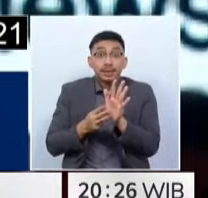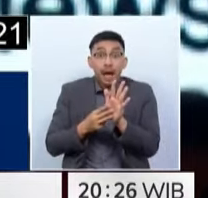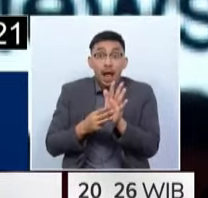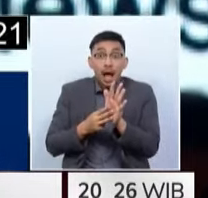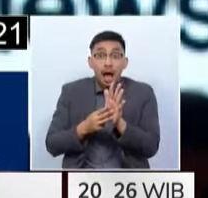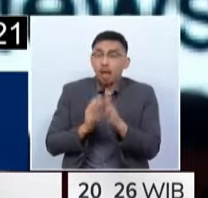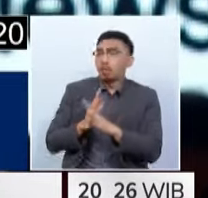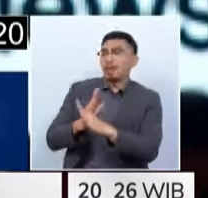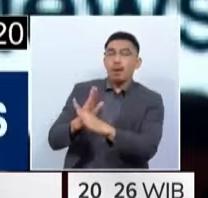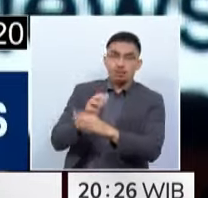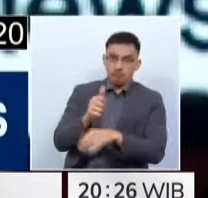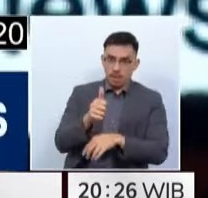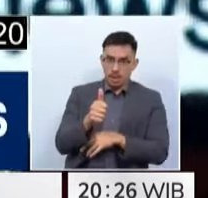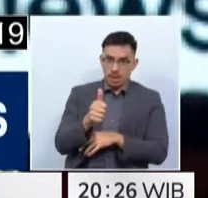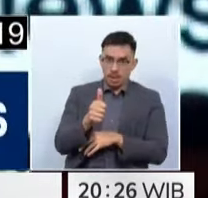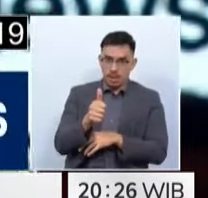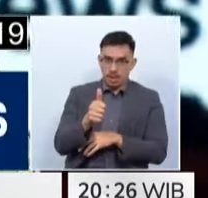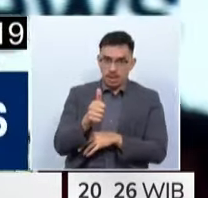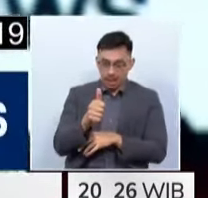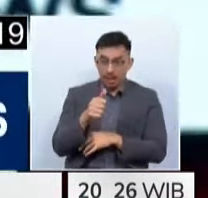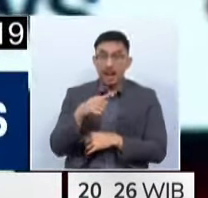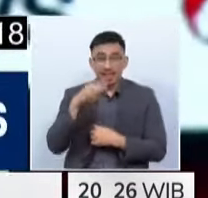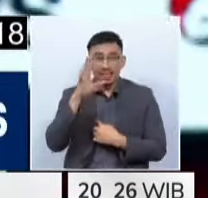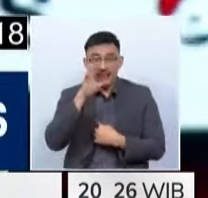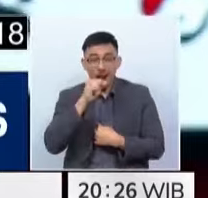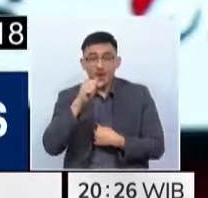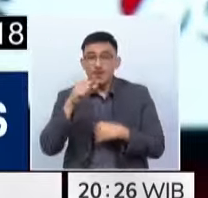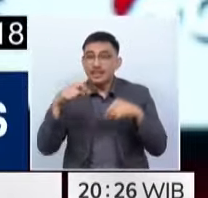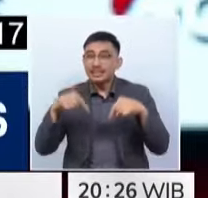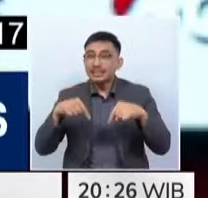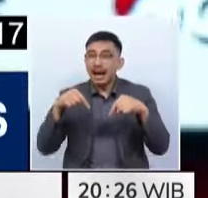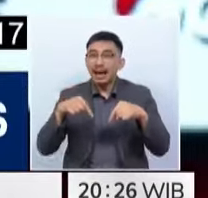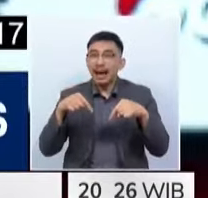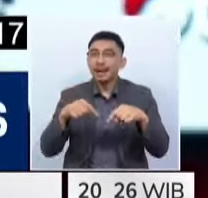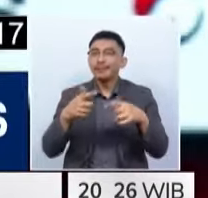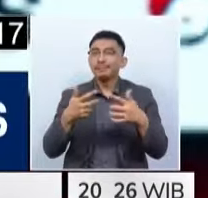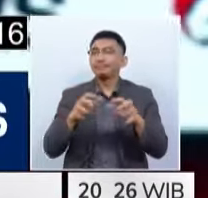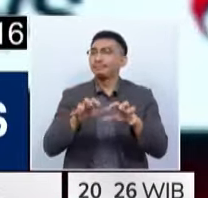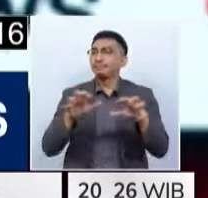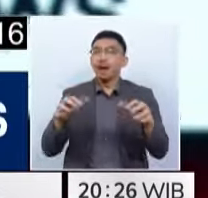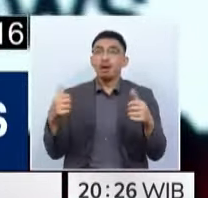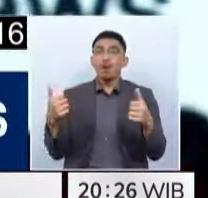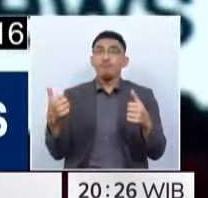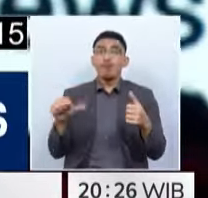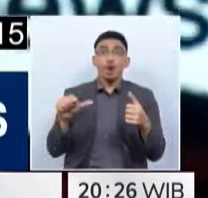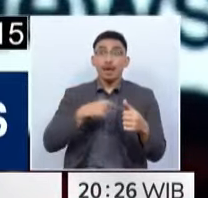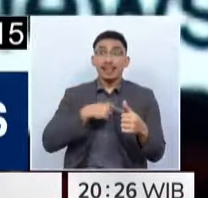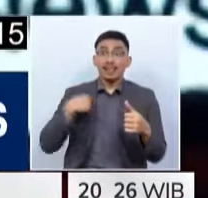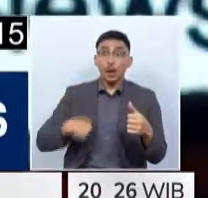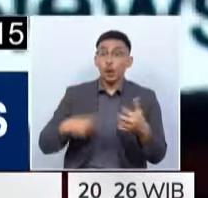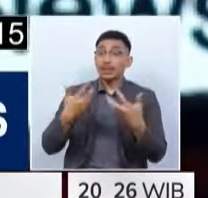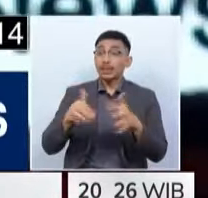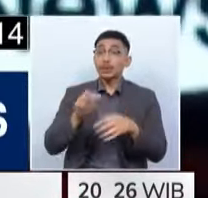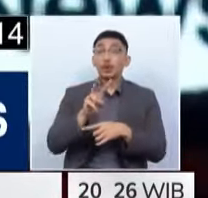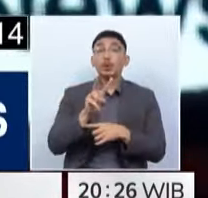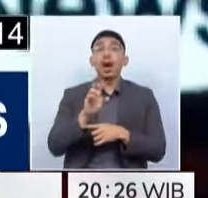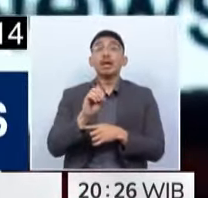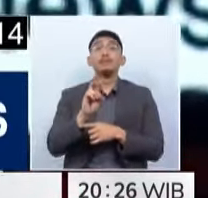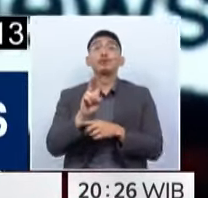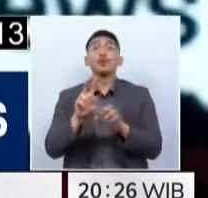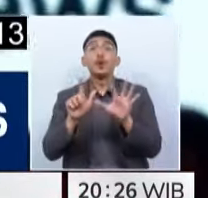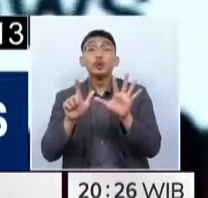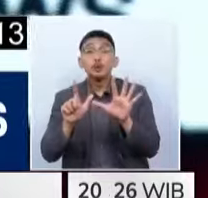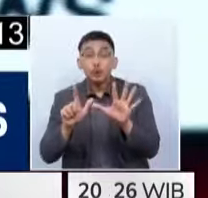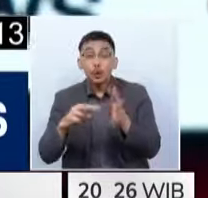persis modernisasi peralatan di Tiongkok akan selesai di tahun 2027 Apa artinya kalau kita bicara W